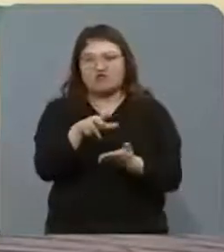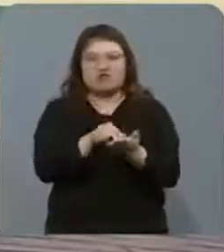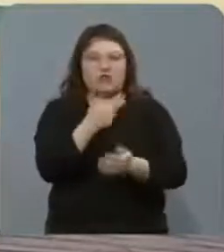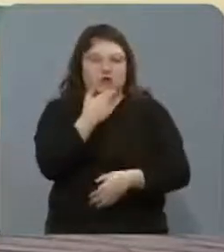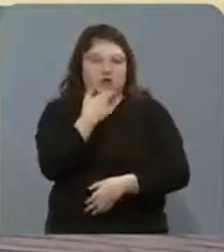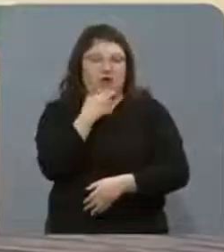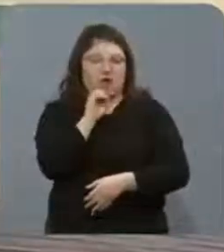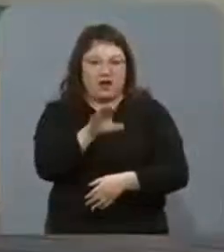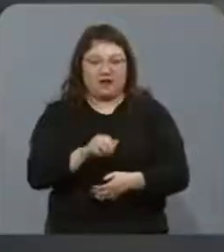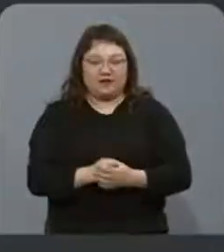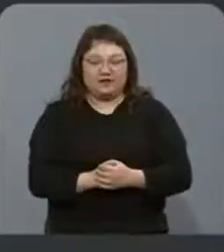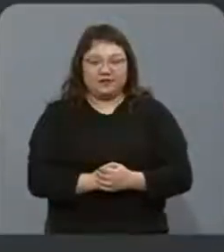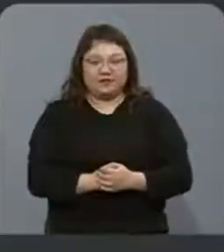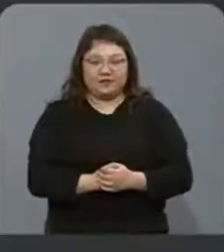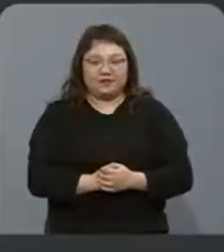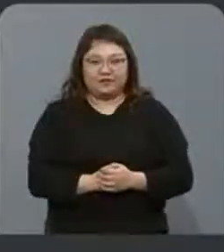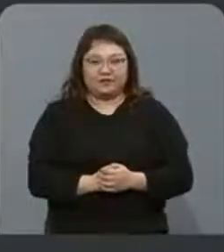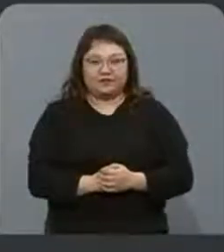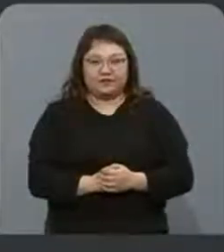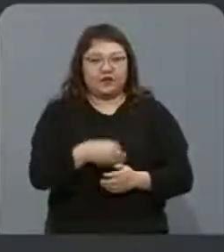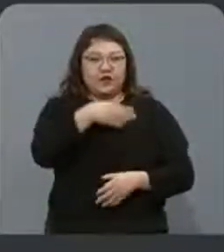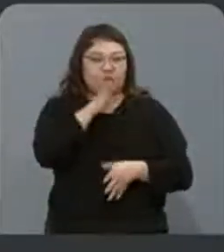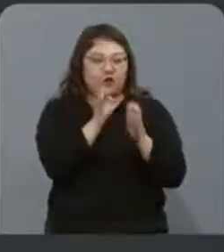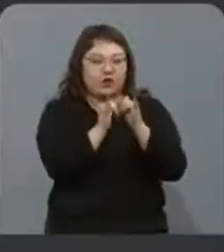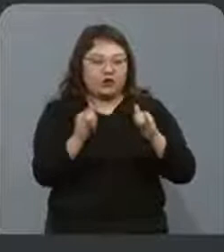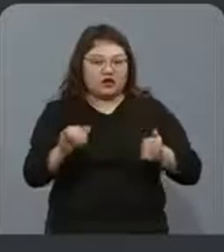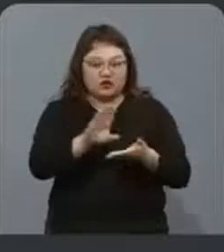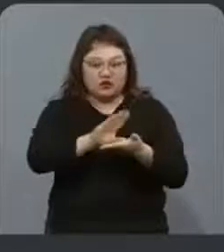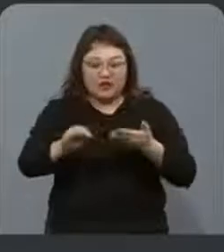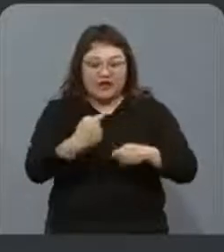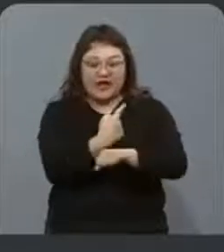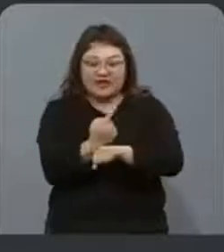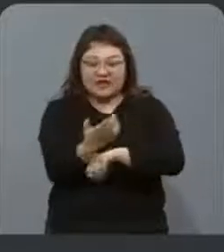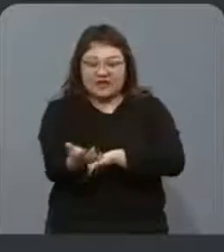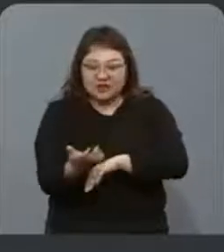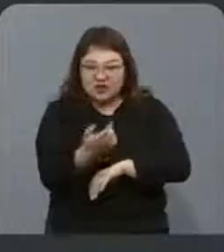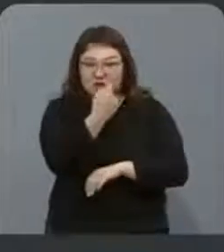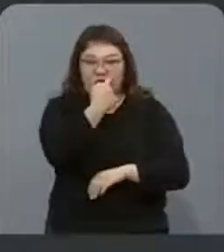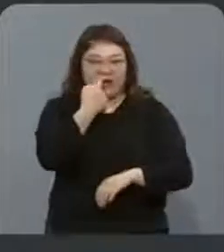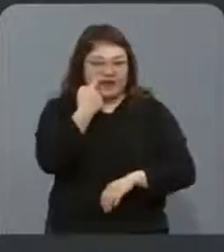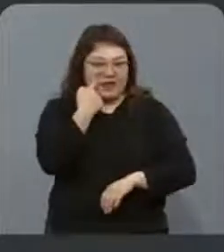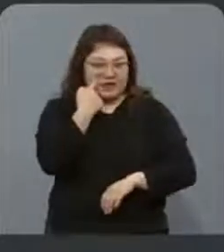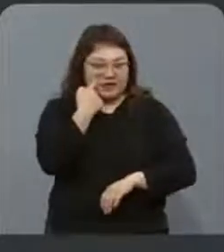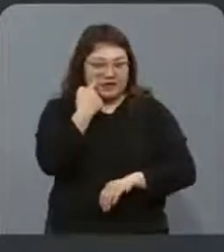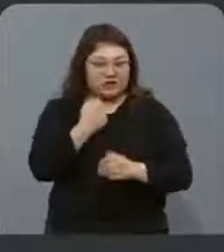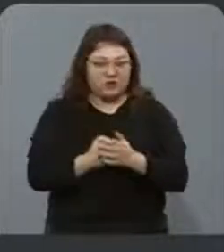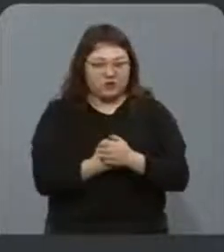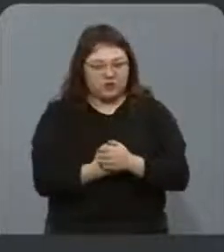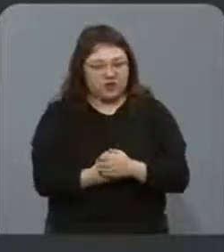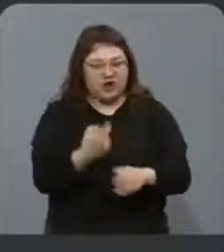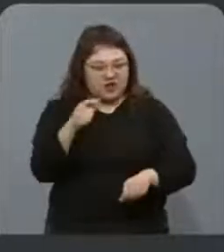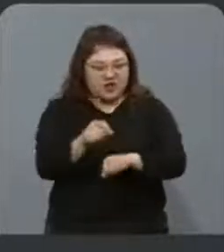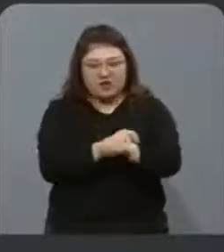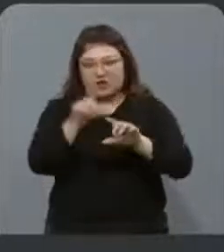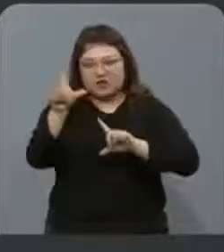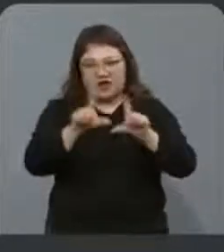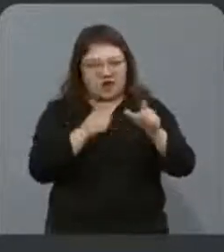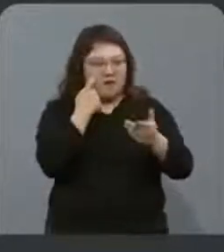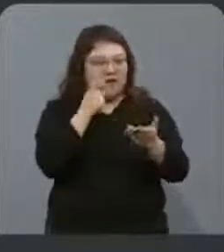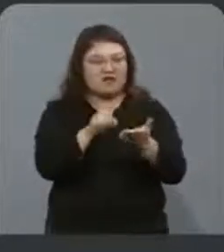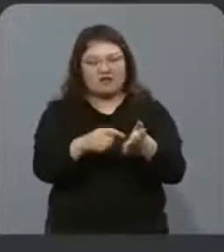밝혔습니다 해당 노인이 퇴소 락이 1시간 전에도 확인했는데 욕창 등 특이 사항은 없었다고